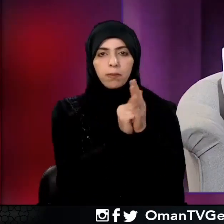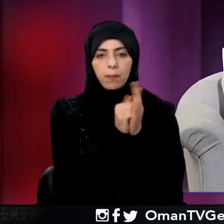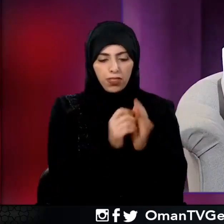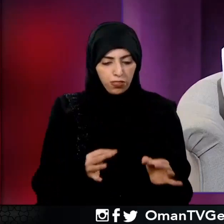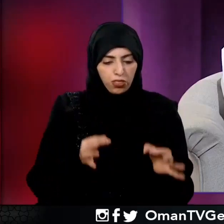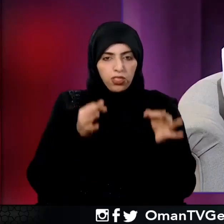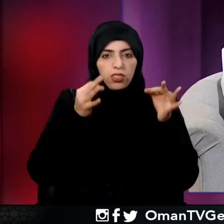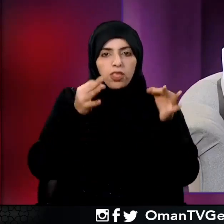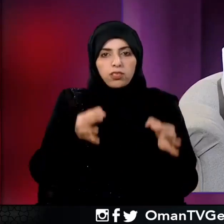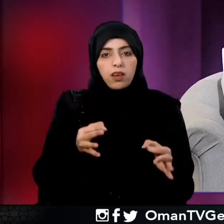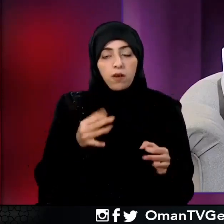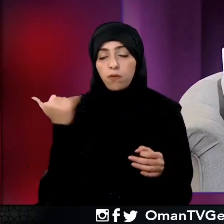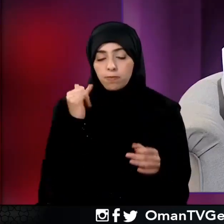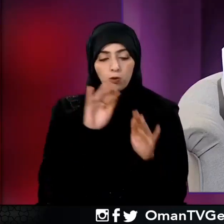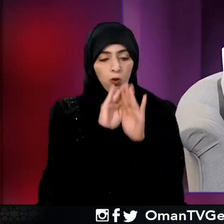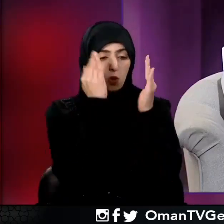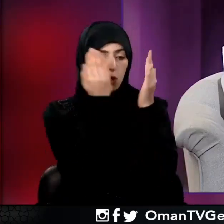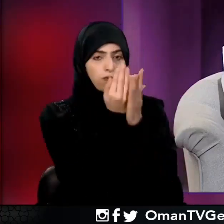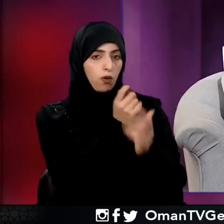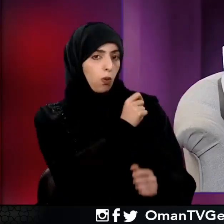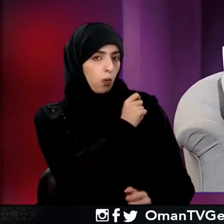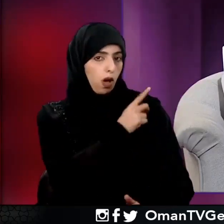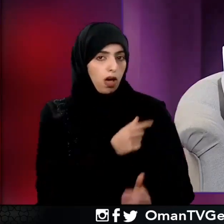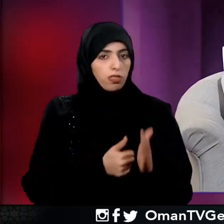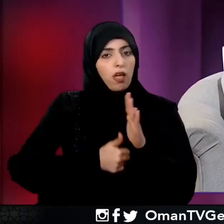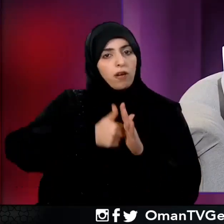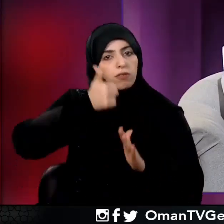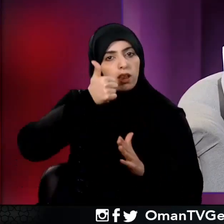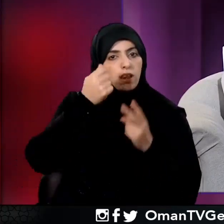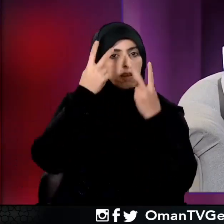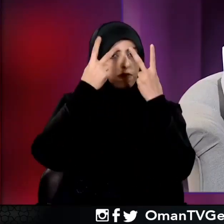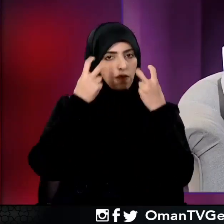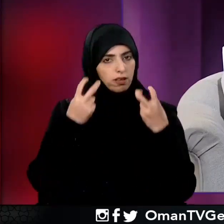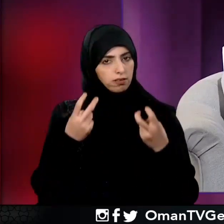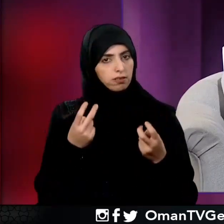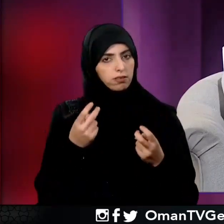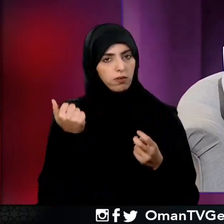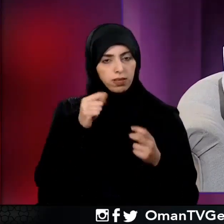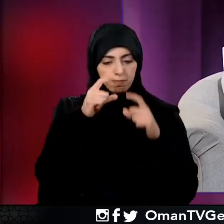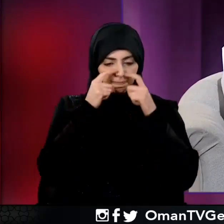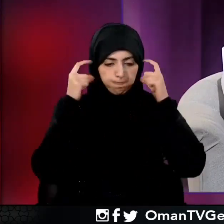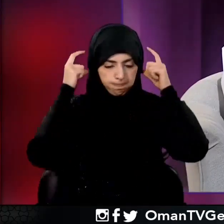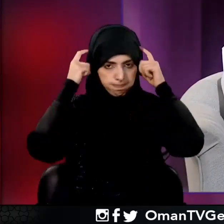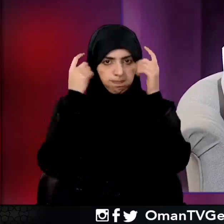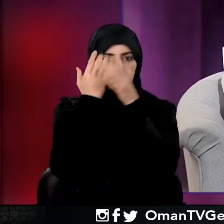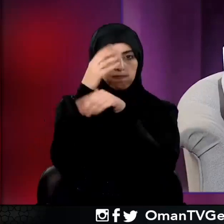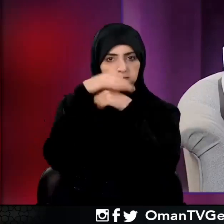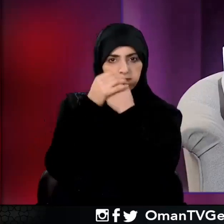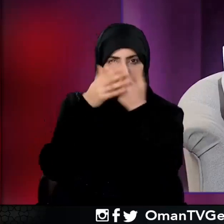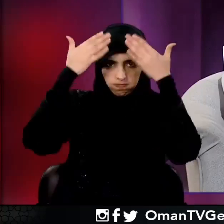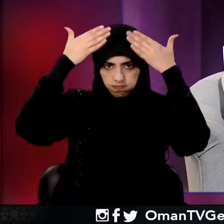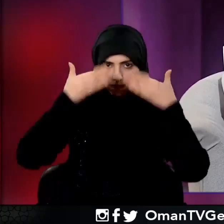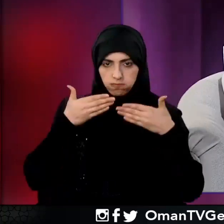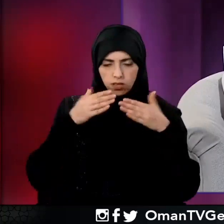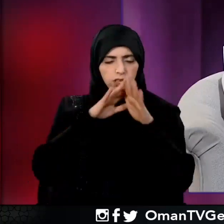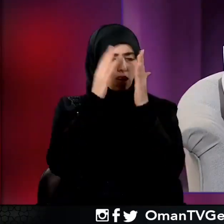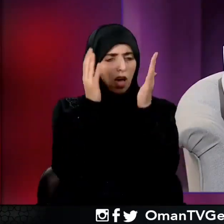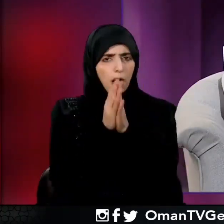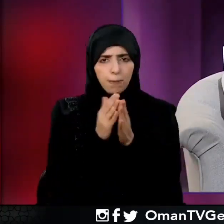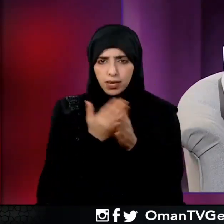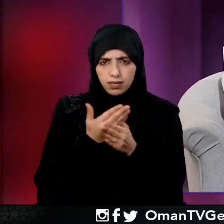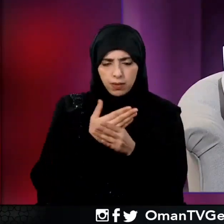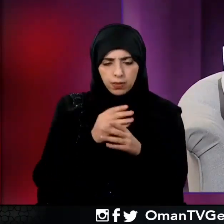غرفه يعني منعزله، وان يكون ايضا هناك واقي للمنظار بحيث لا